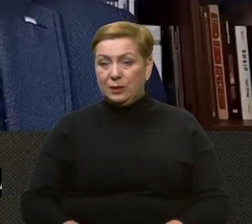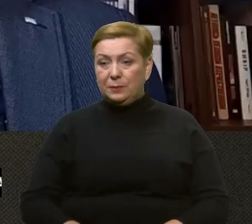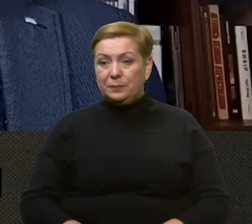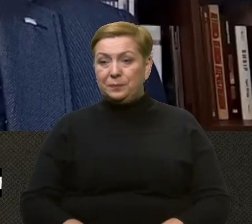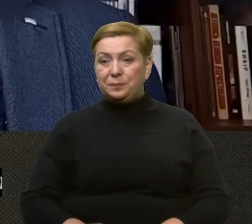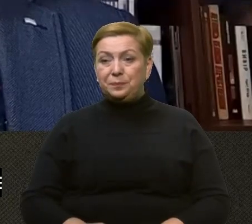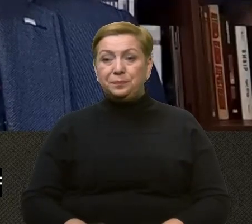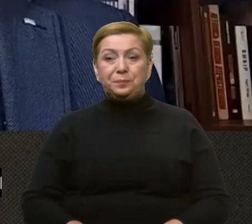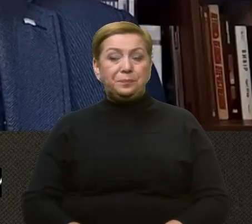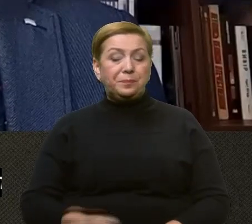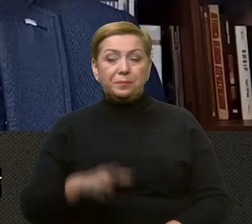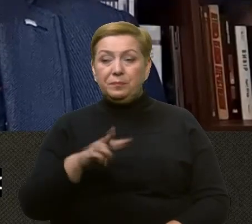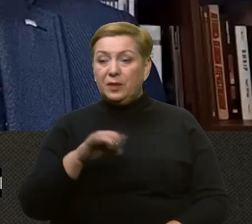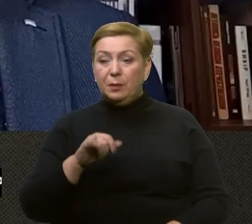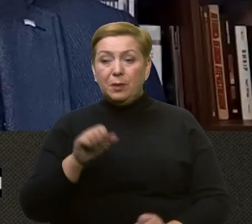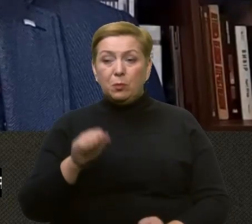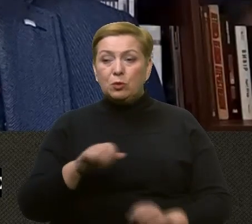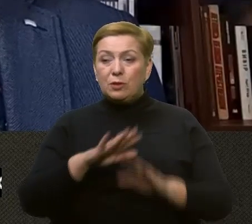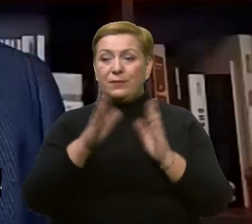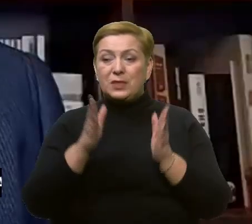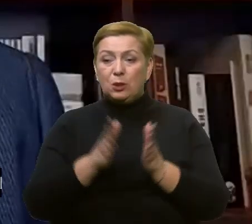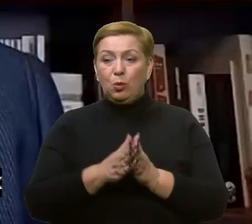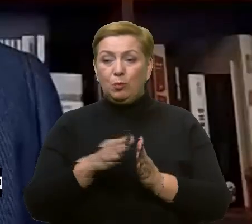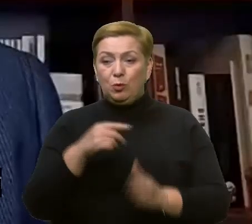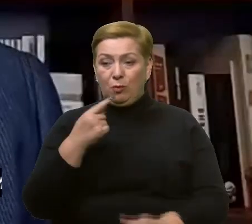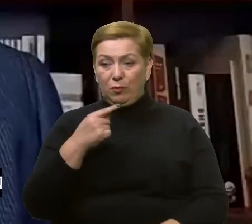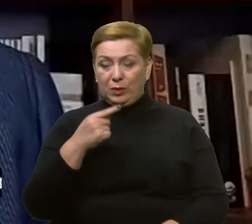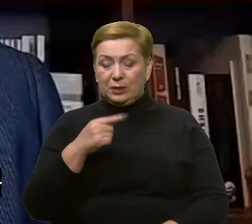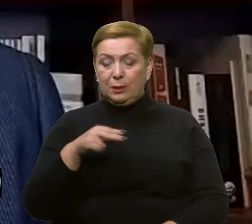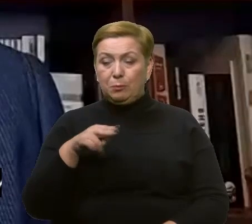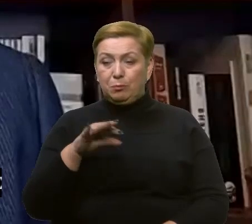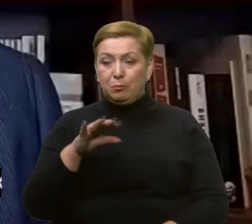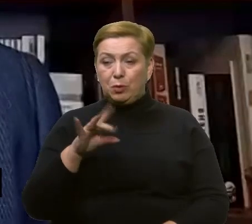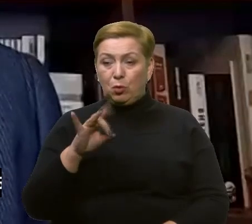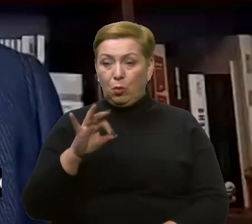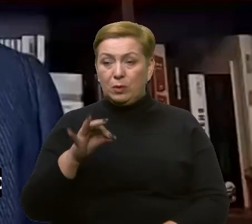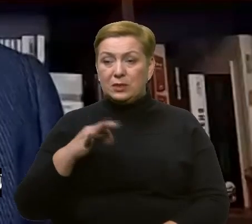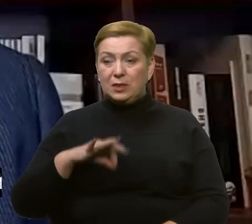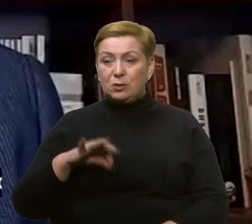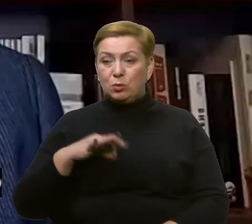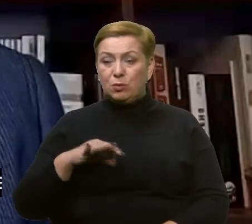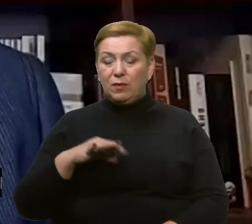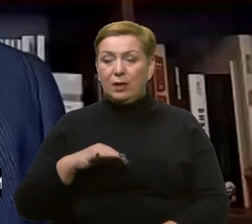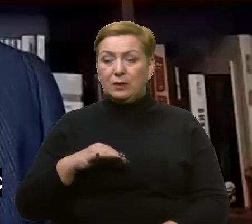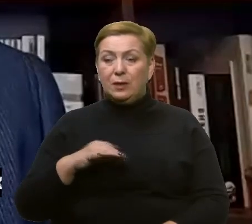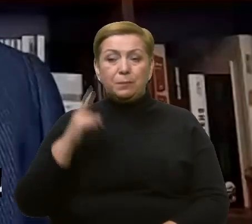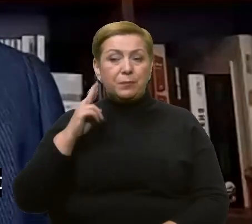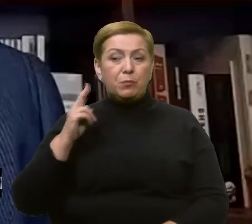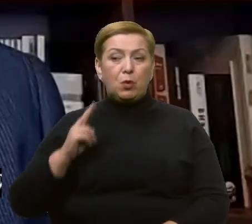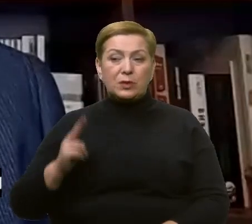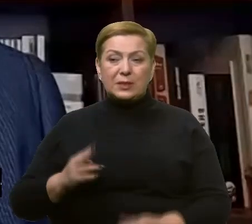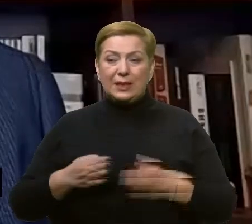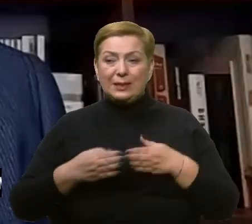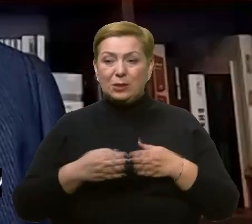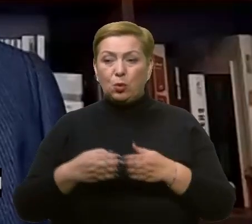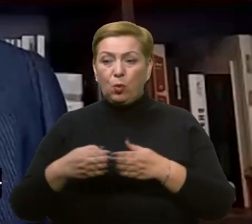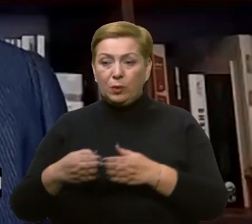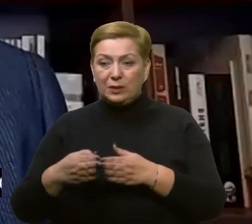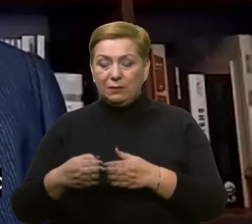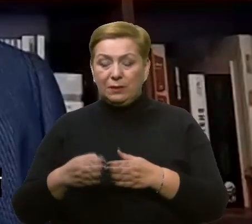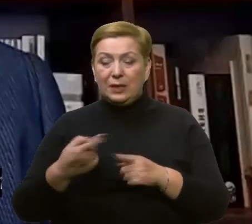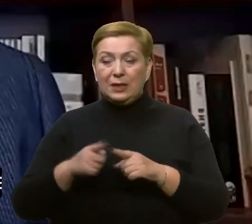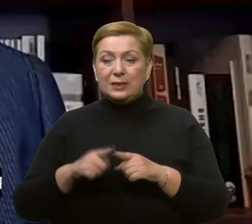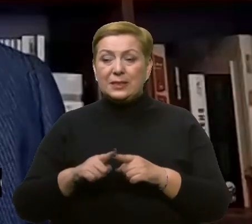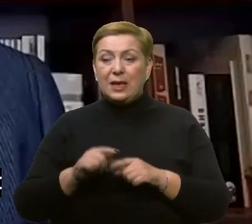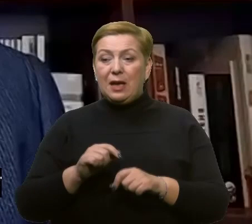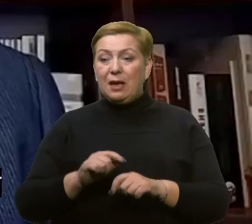Ну, слухайте, ми можемо говорити в цілому якраз про застосування морських дронів України, що це революційна така тактика,